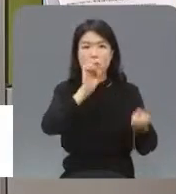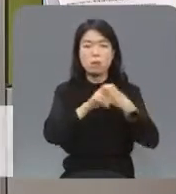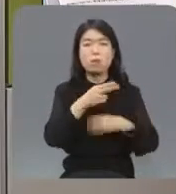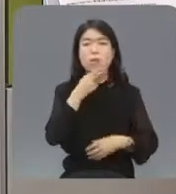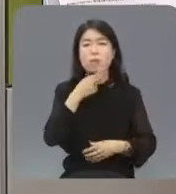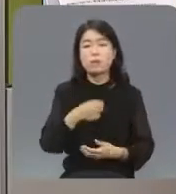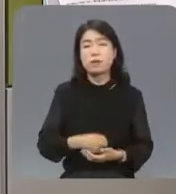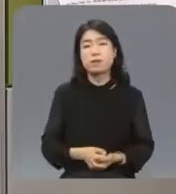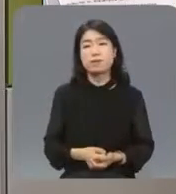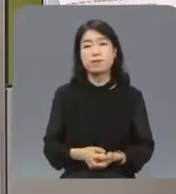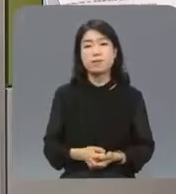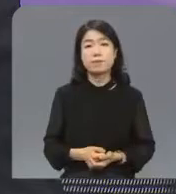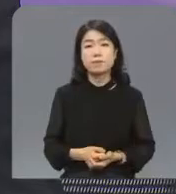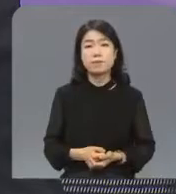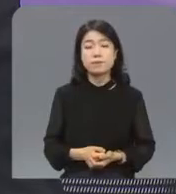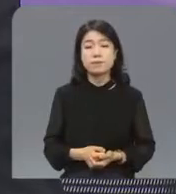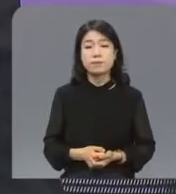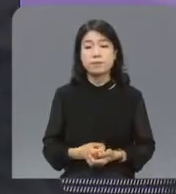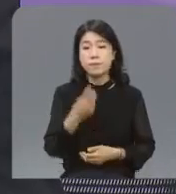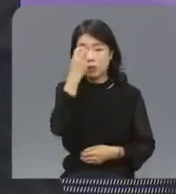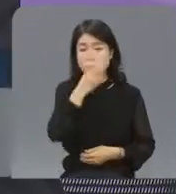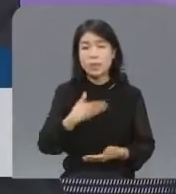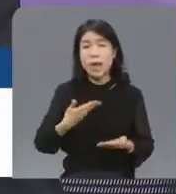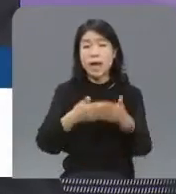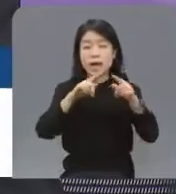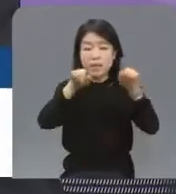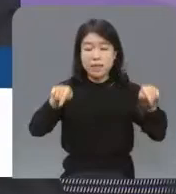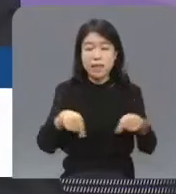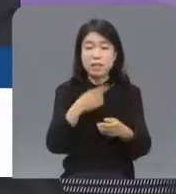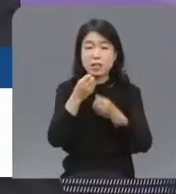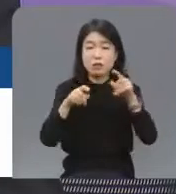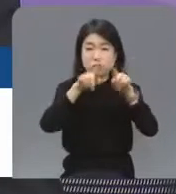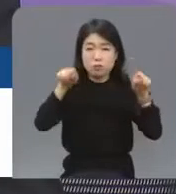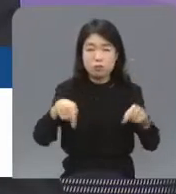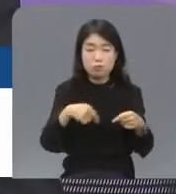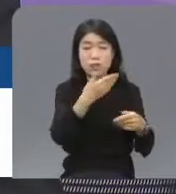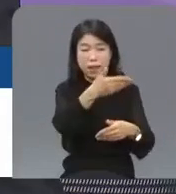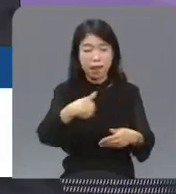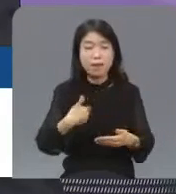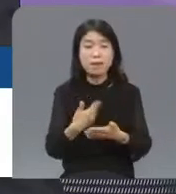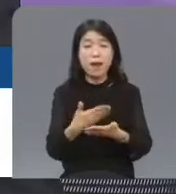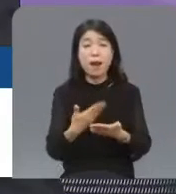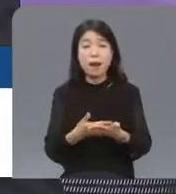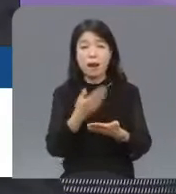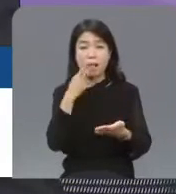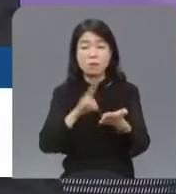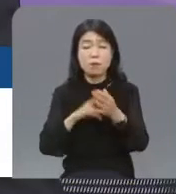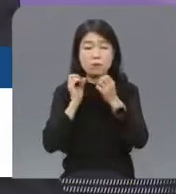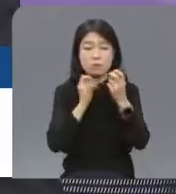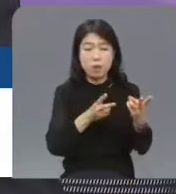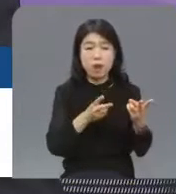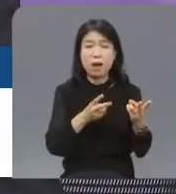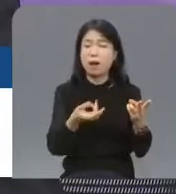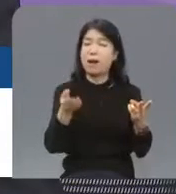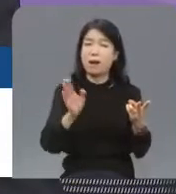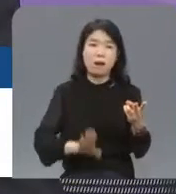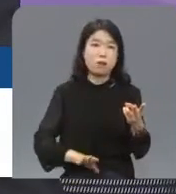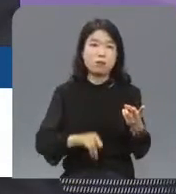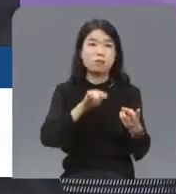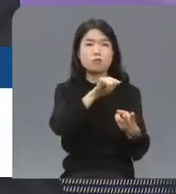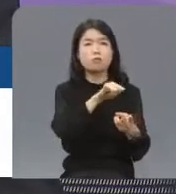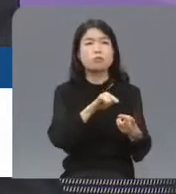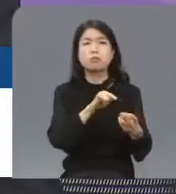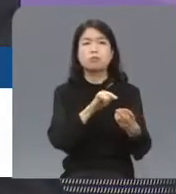답변을 받지 못했습니다. 조사 안내장과 진술서 제출 요구서를 발송하는 등 조치를 취하고 있으나